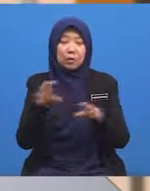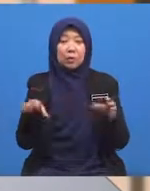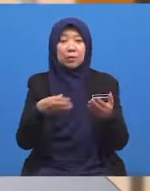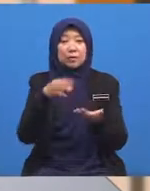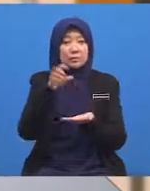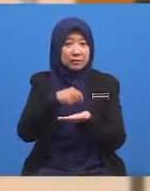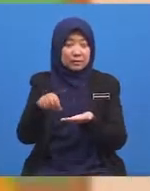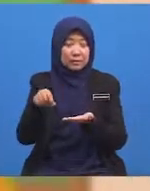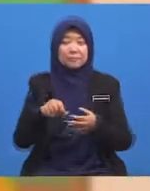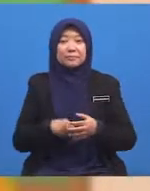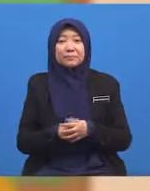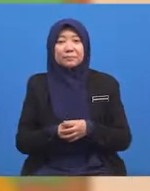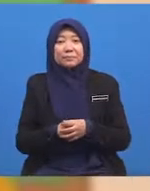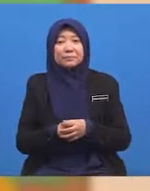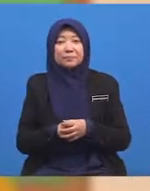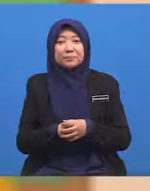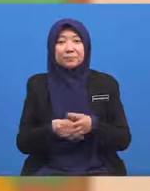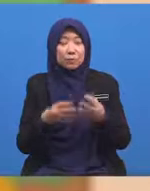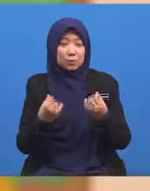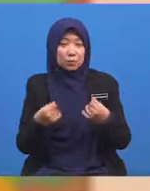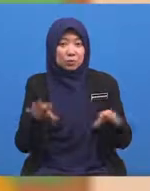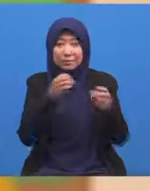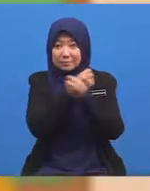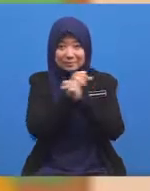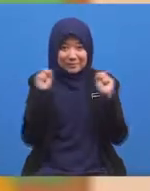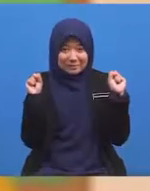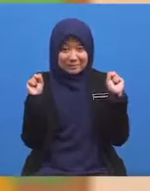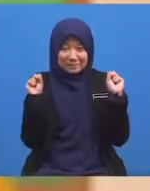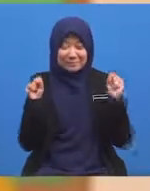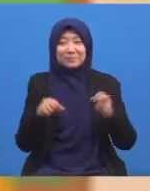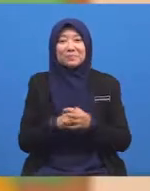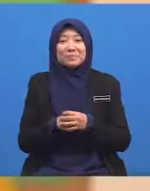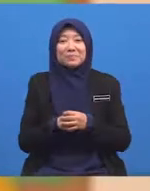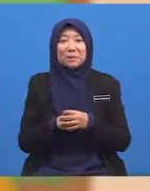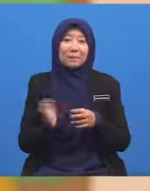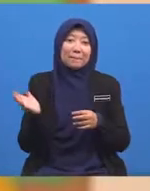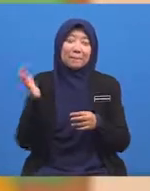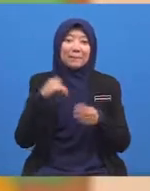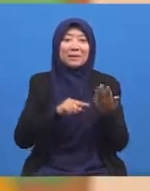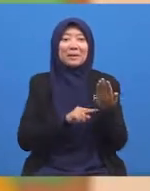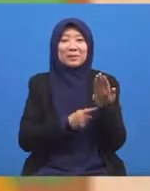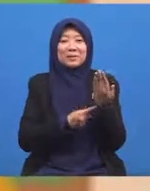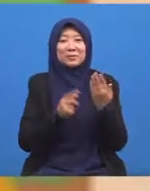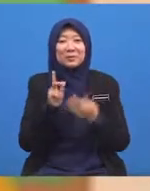catatan. Adakah kamu telah bersedia? Mari kita mulakan.